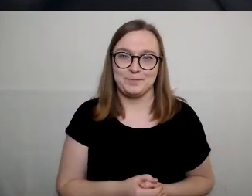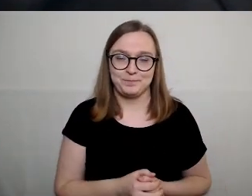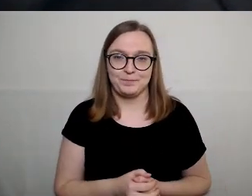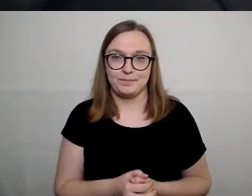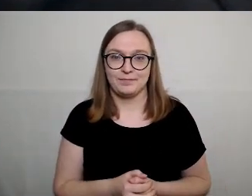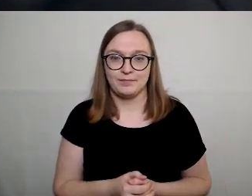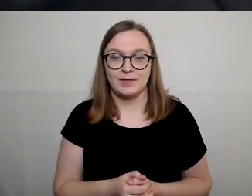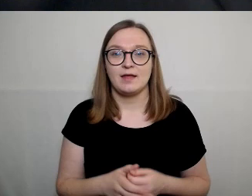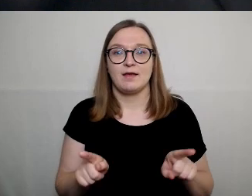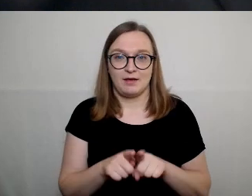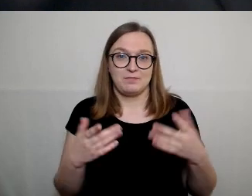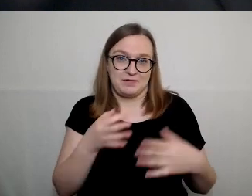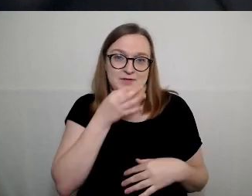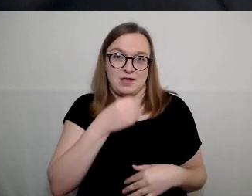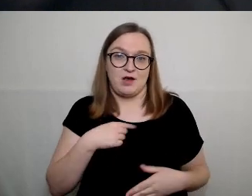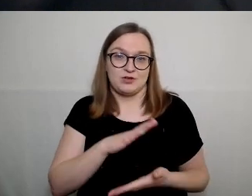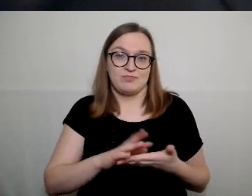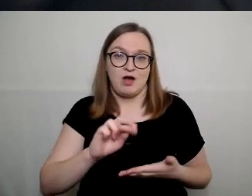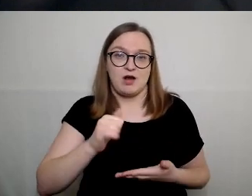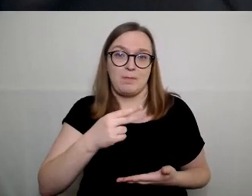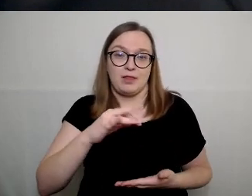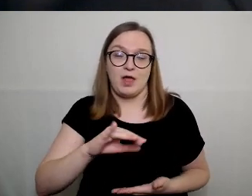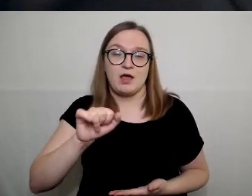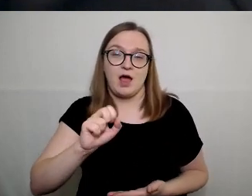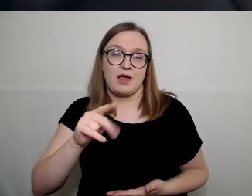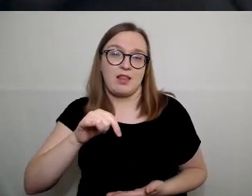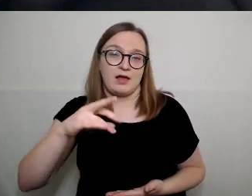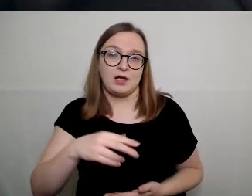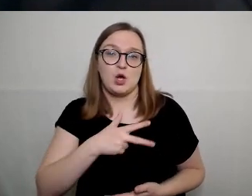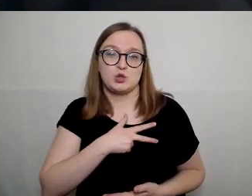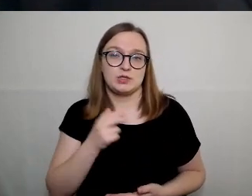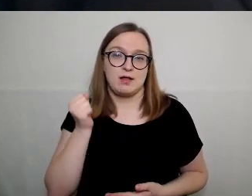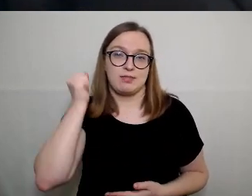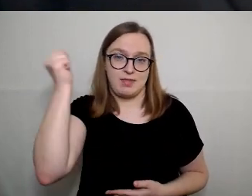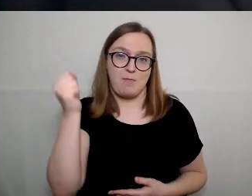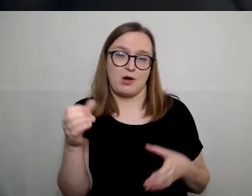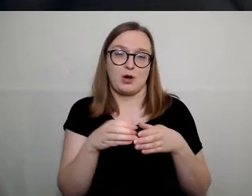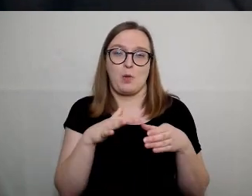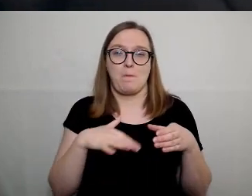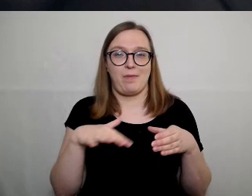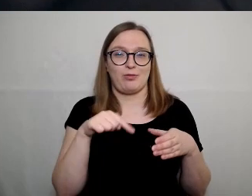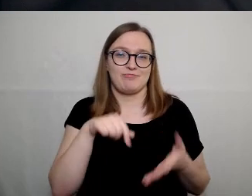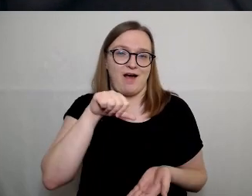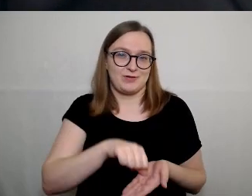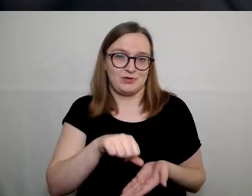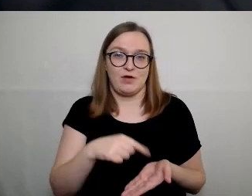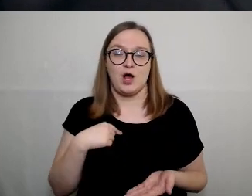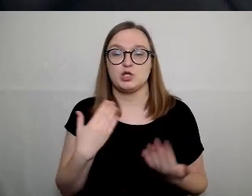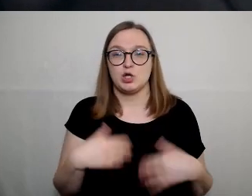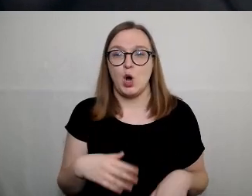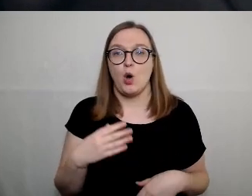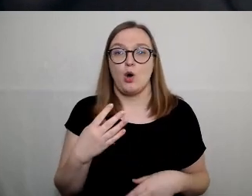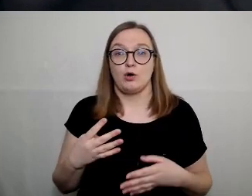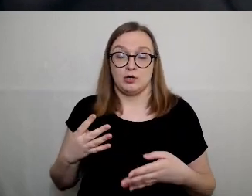Kaip minėta, su Raminta Jakelaitienė, socialdemokratų bendruomenės atstovė, darbuojusi jau antrą kadenciją Šakių